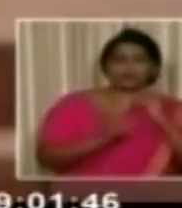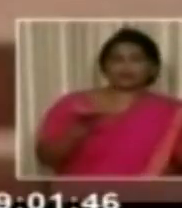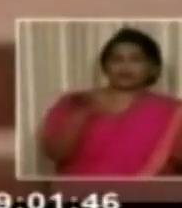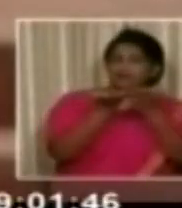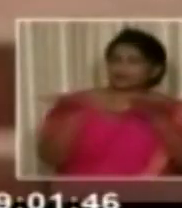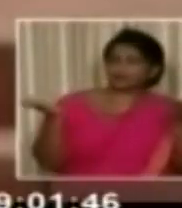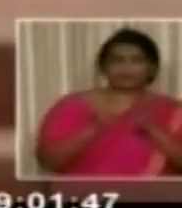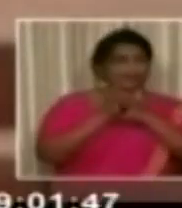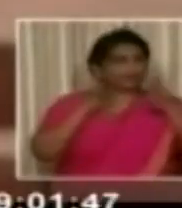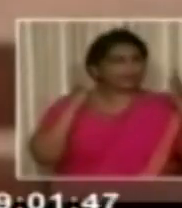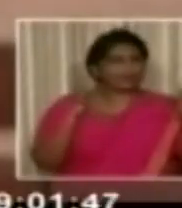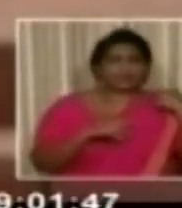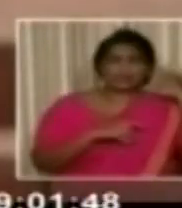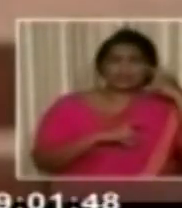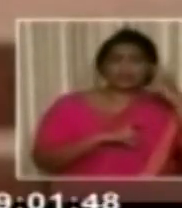கொண்டிருக்கின்றனர்.